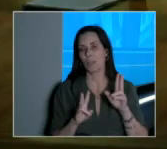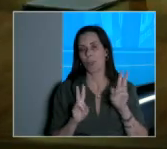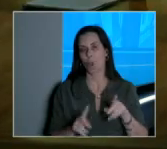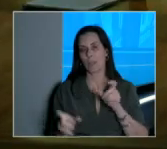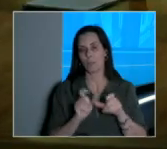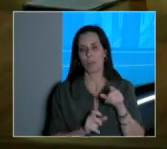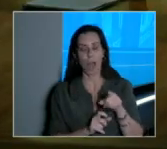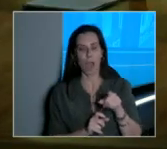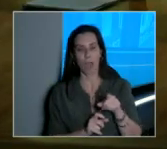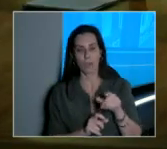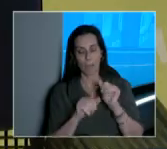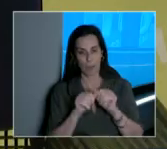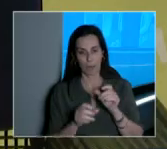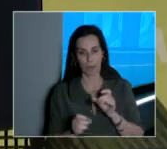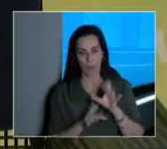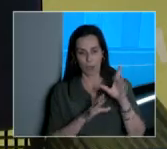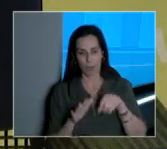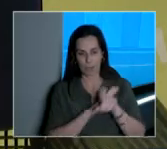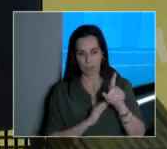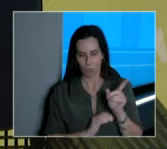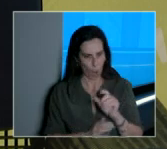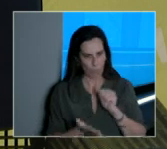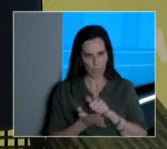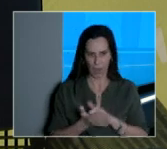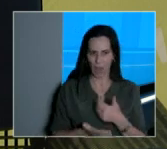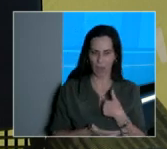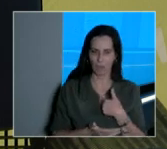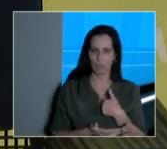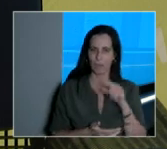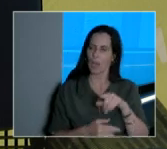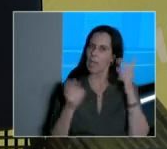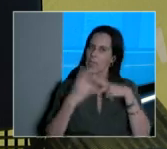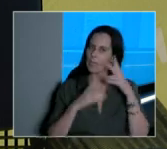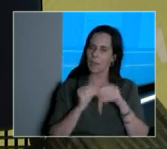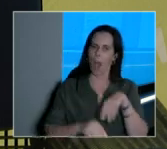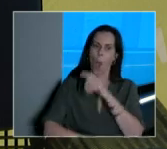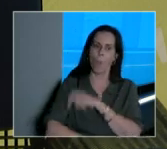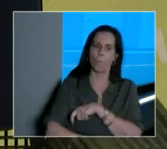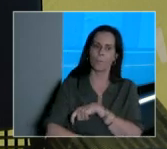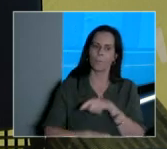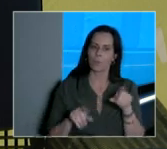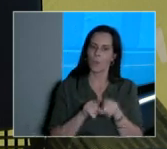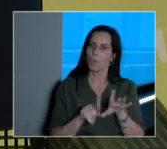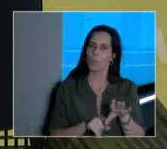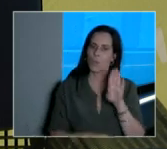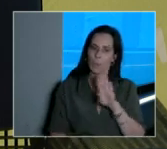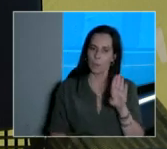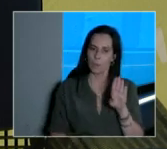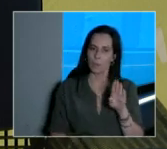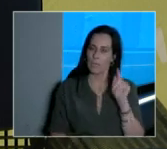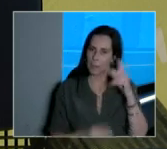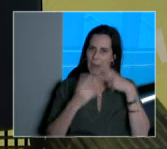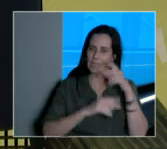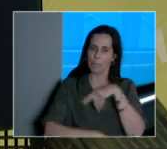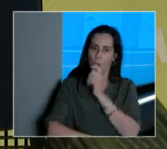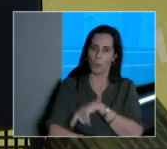משפט. אתה אגב בעד לגרש את המסתננים? חס וחלילה, אני בעד להגיע להסדר עם האום, כמו שנתניהו אגב הגיע